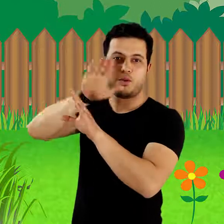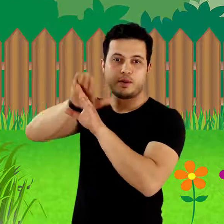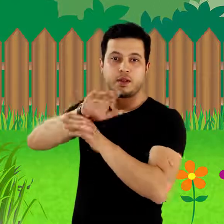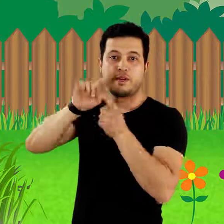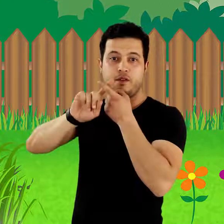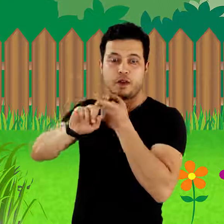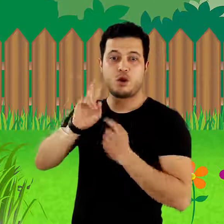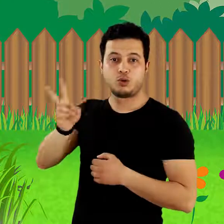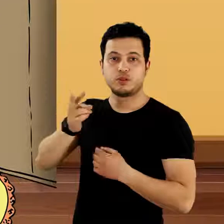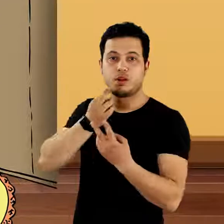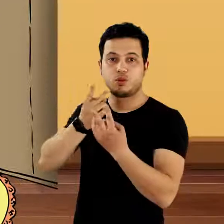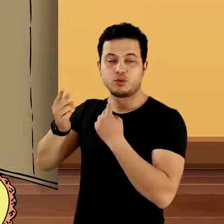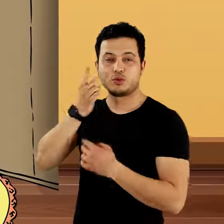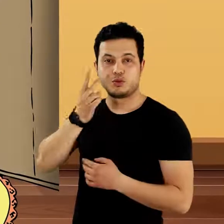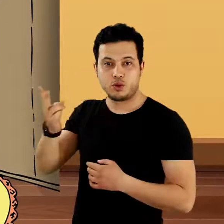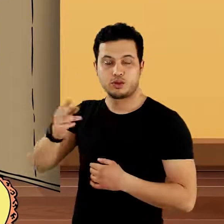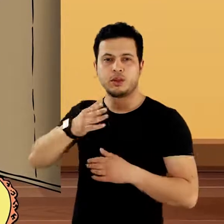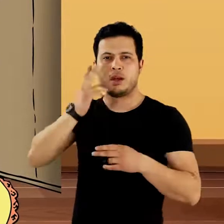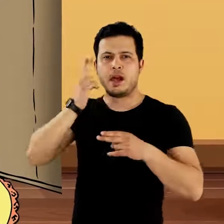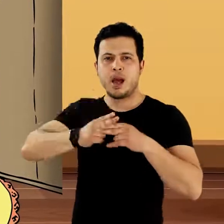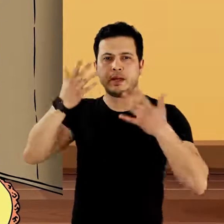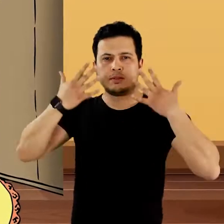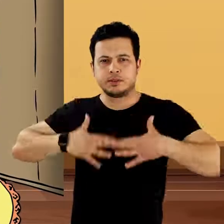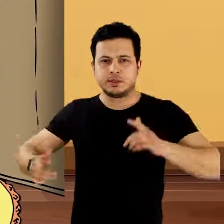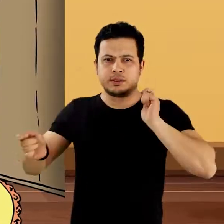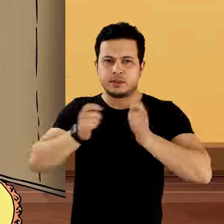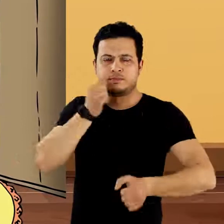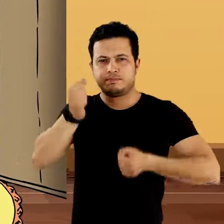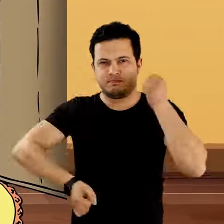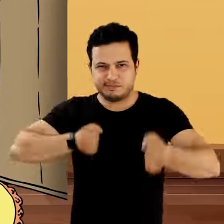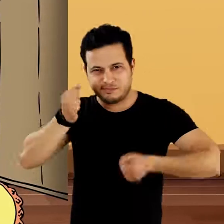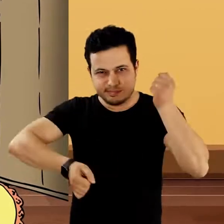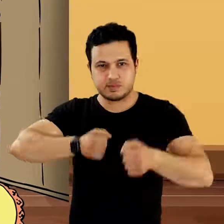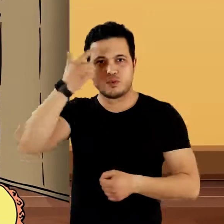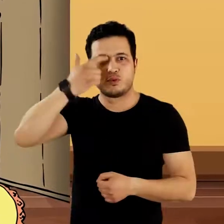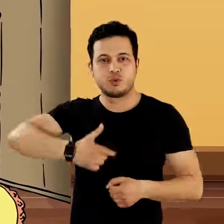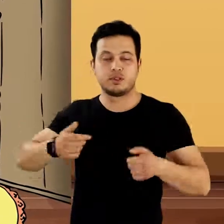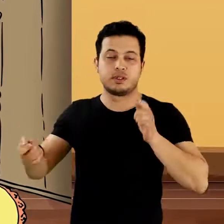gördü. Hemen üstünü değiştirip koşarak dedesinin yanına gitti.